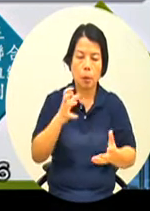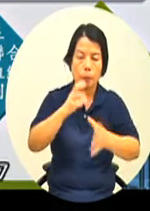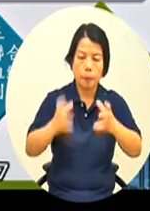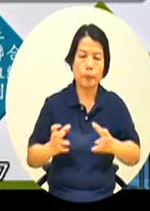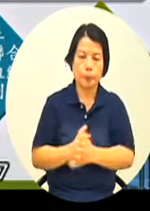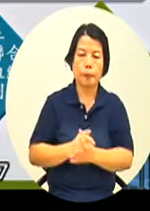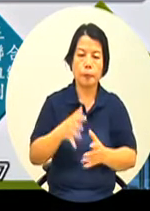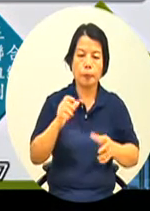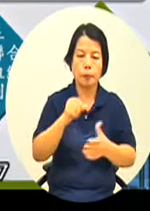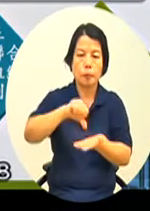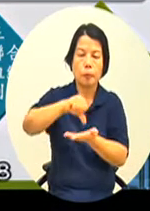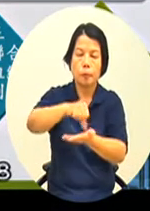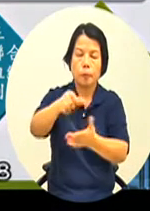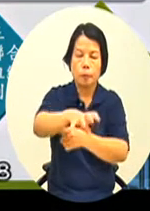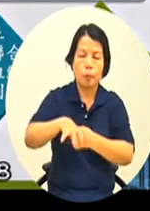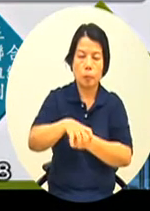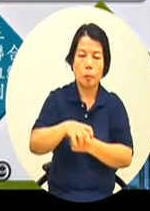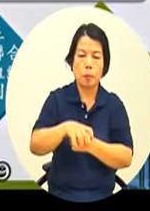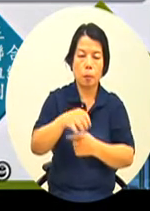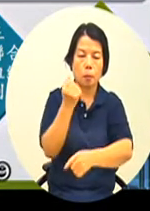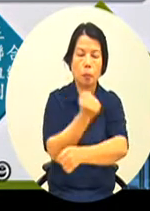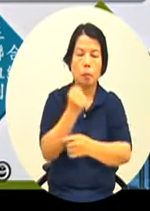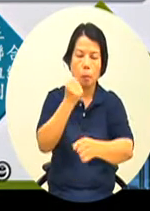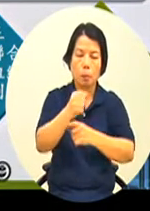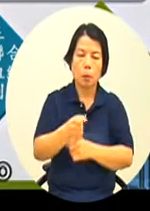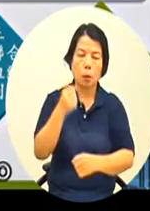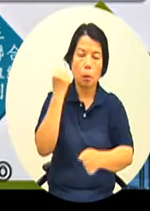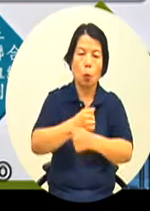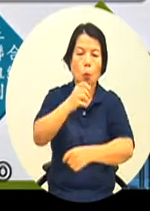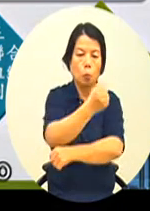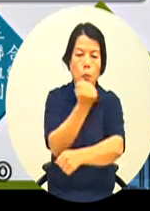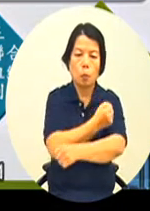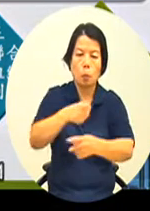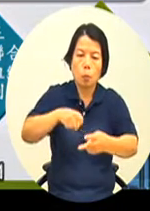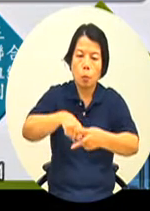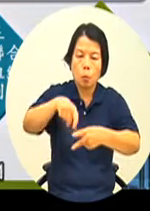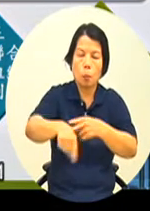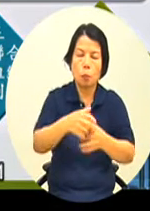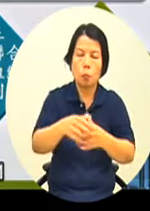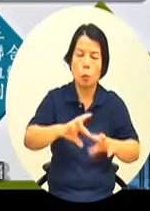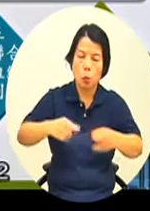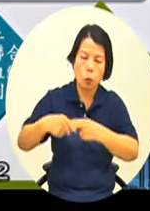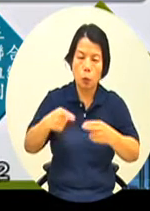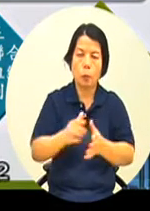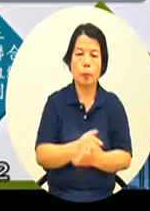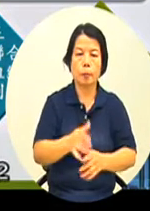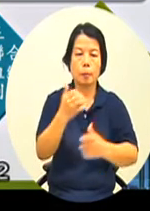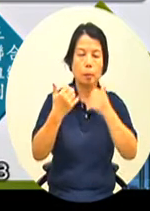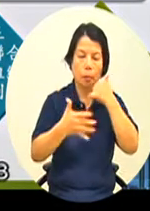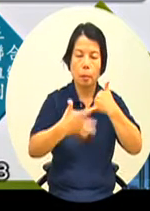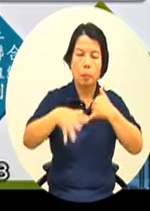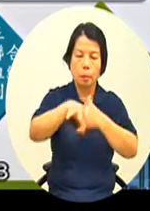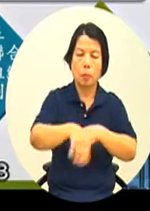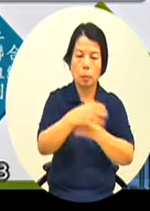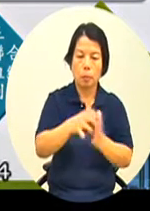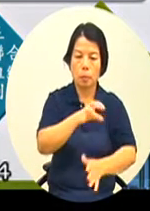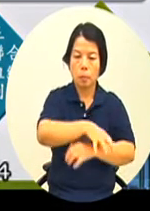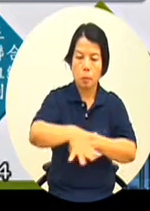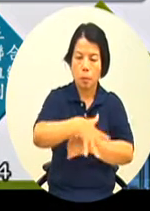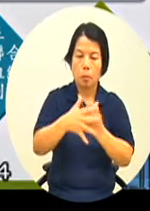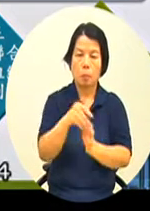包括修正了劳工局所属训练就业中心的编制表，修正海洋局的组织编制等，一共有5个机关